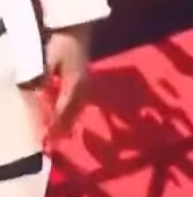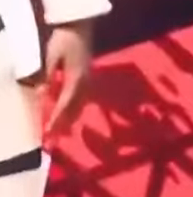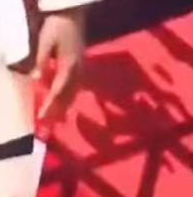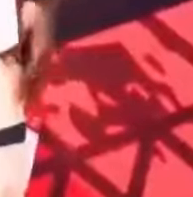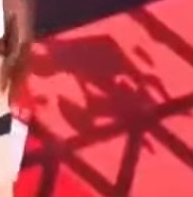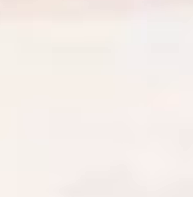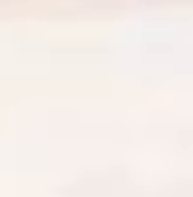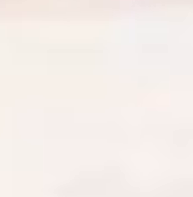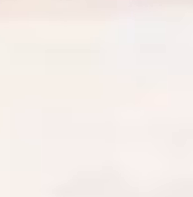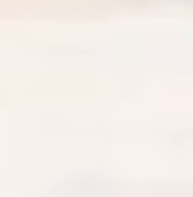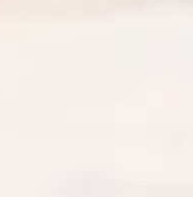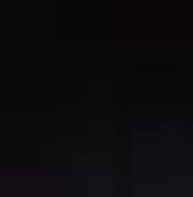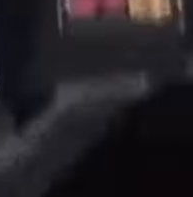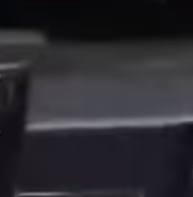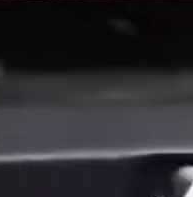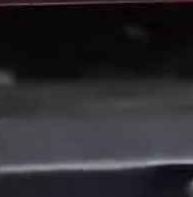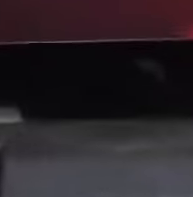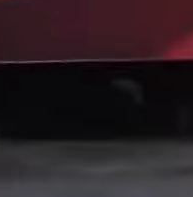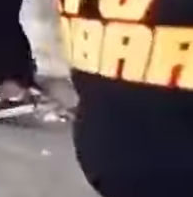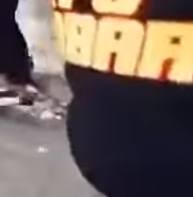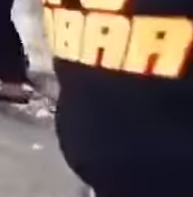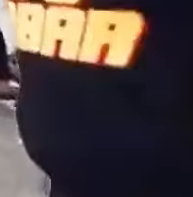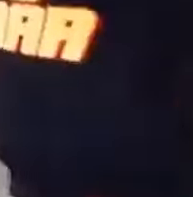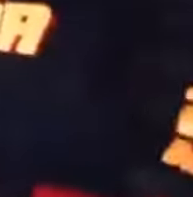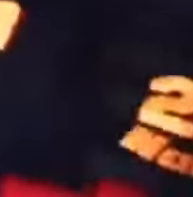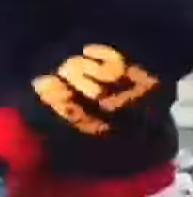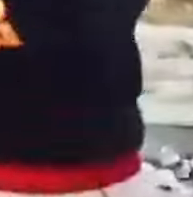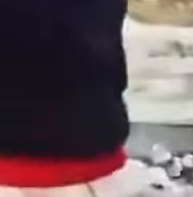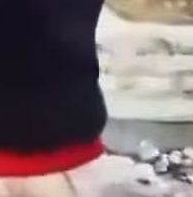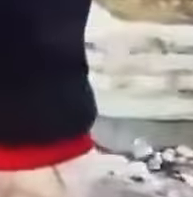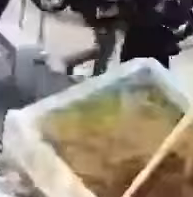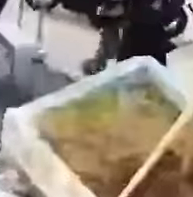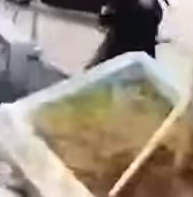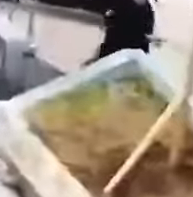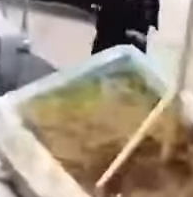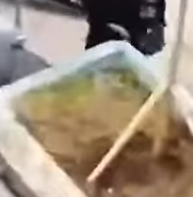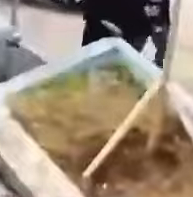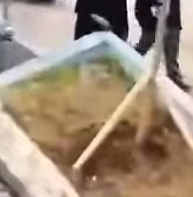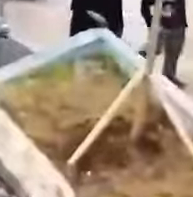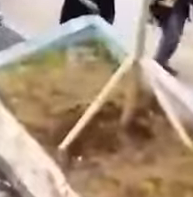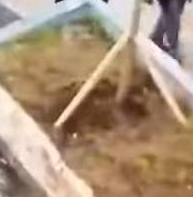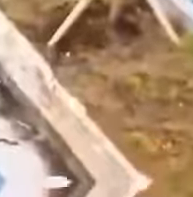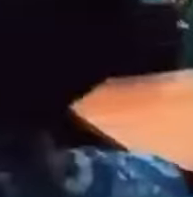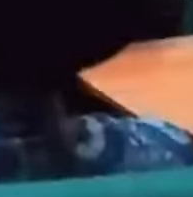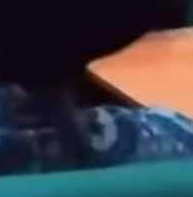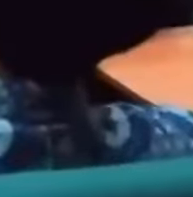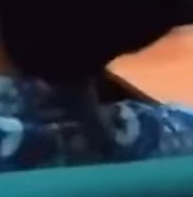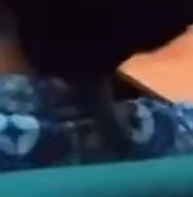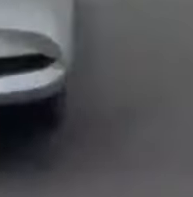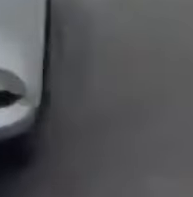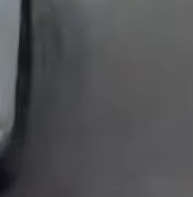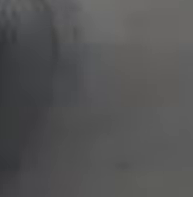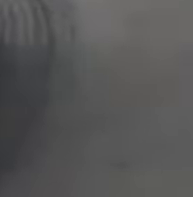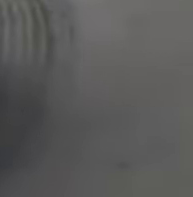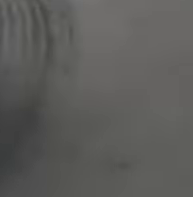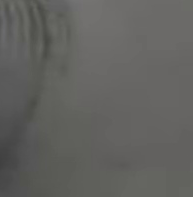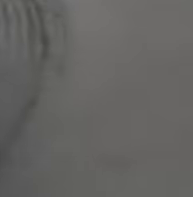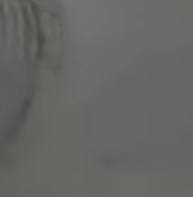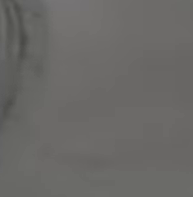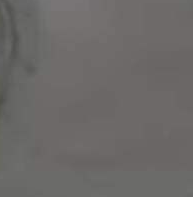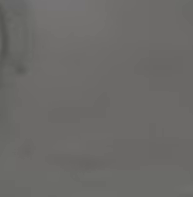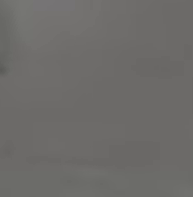November 2024. Touring Demokrasi merupakan sebuah acara yang diselenggarakan oleh Komisi Pemilihan Umum